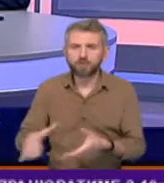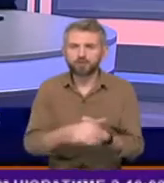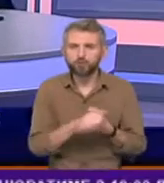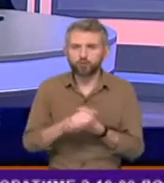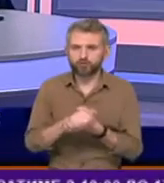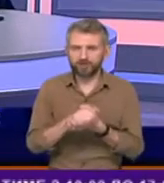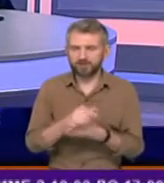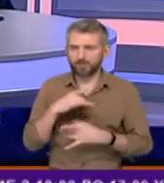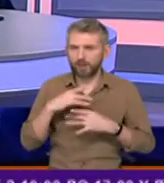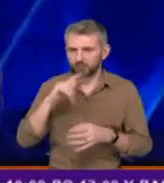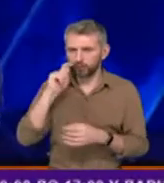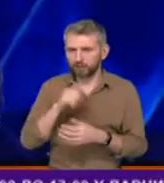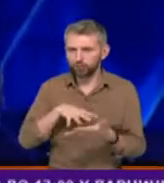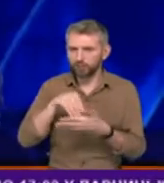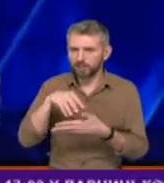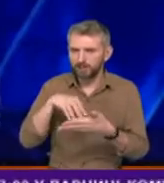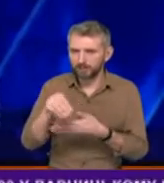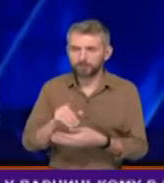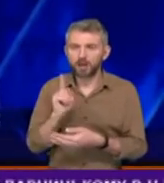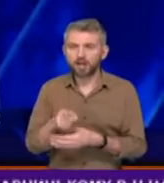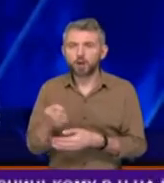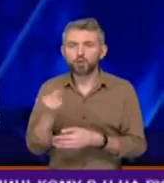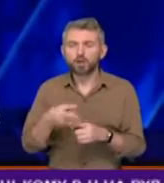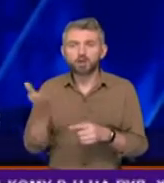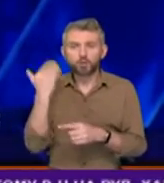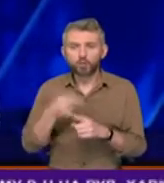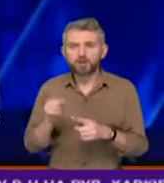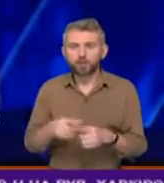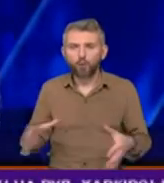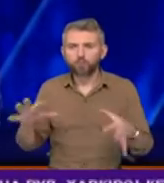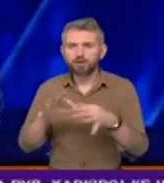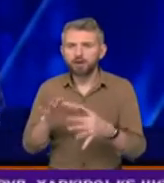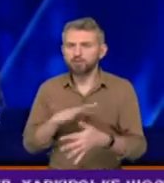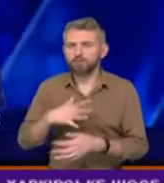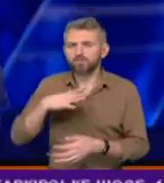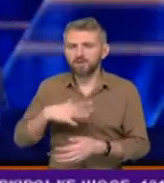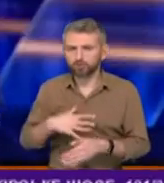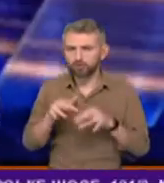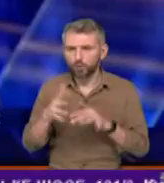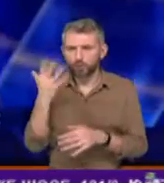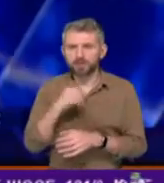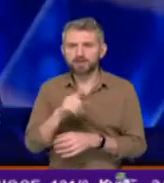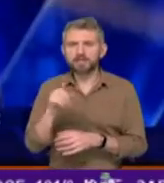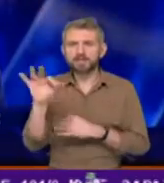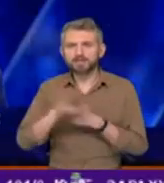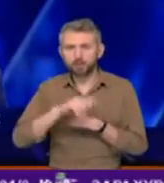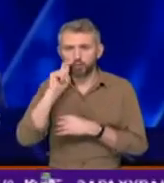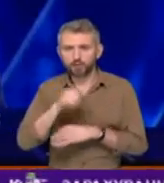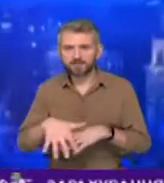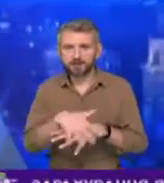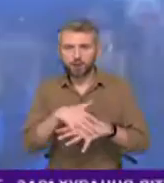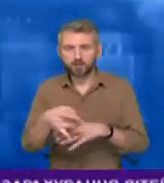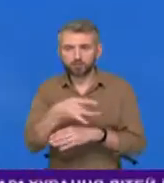так, таких свят в українському календарі. Але тоді це об'єднання було вимушеним кроком, коли фактично Західноукраїнська Народна Республіка стояла на межі